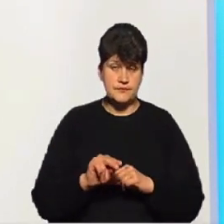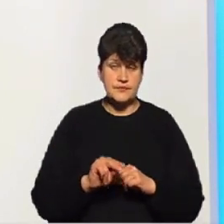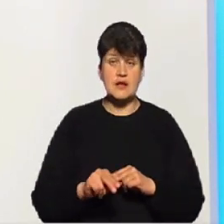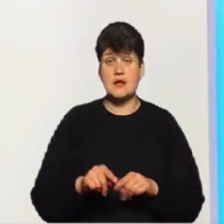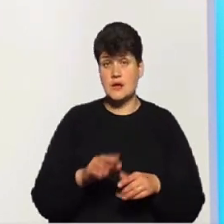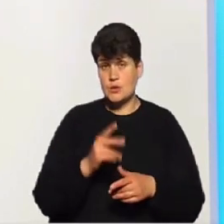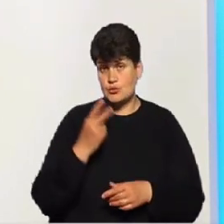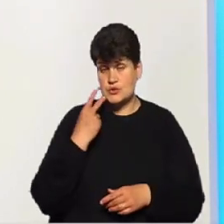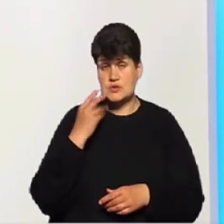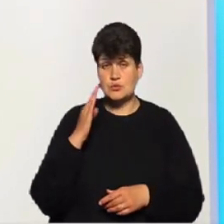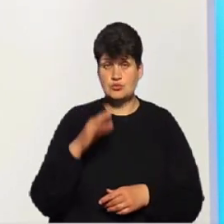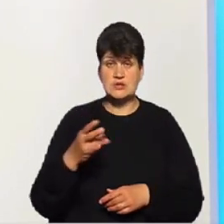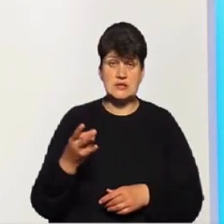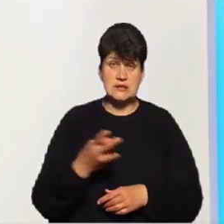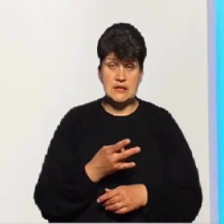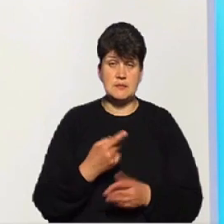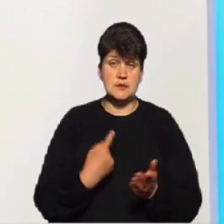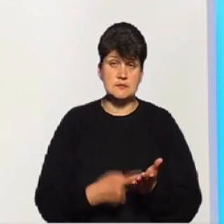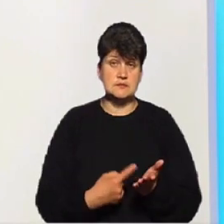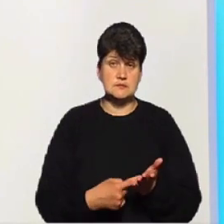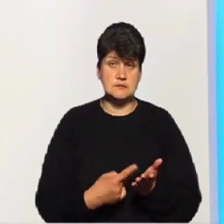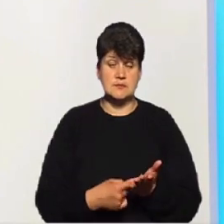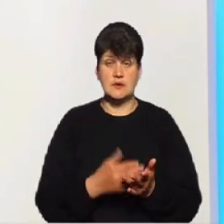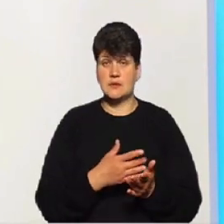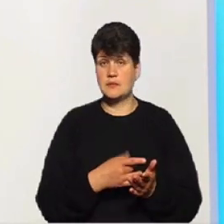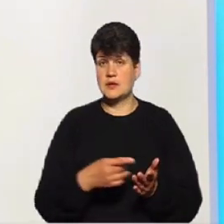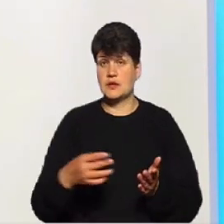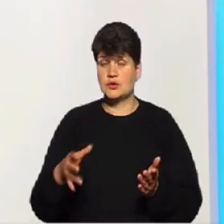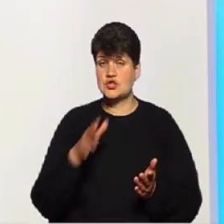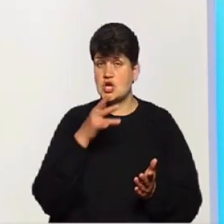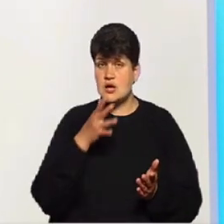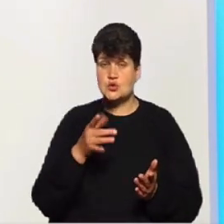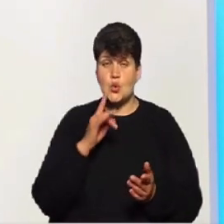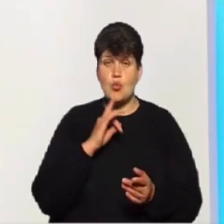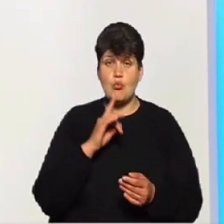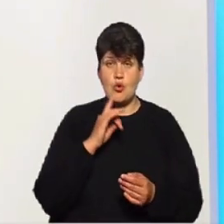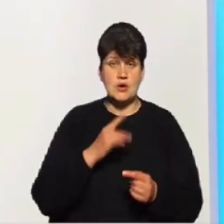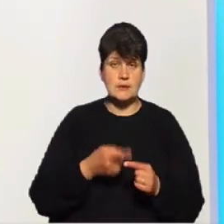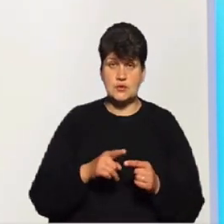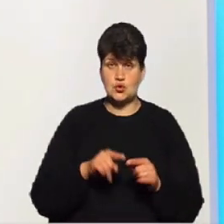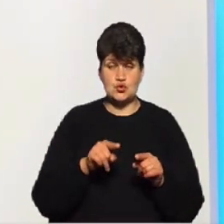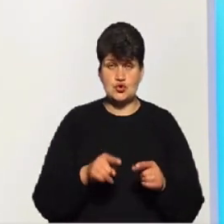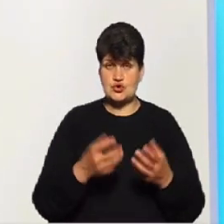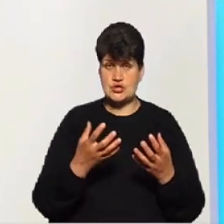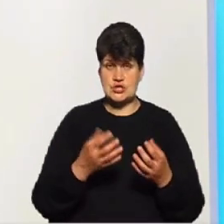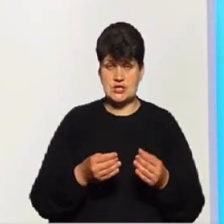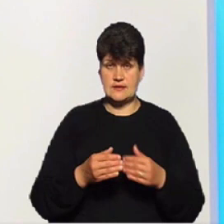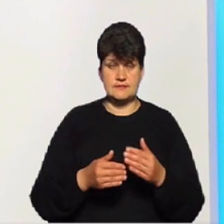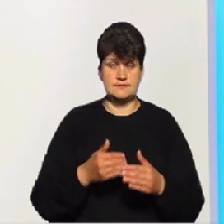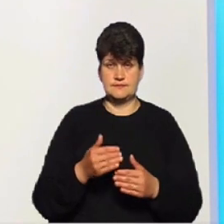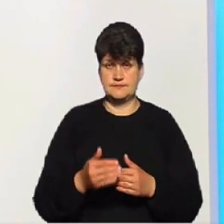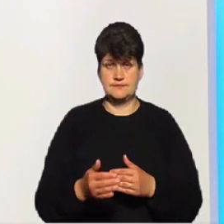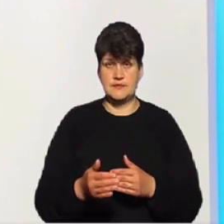треба буде її підтверджувати через якийсь період часу. Ну, поки ми не до цього не ще, але ми, я